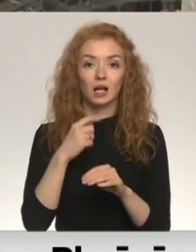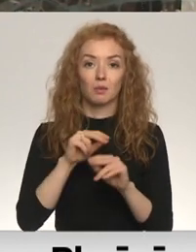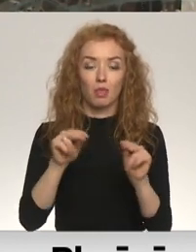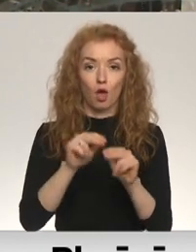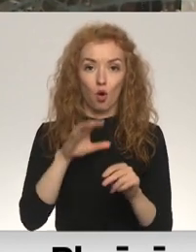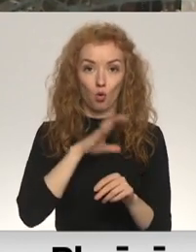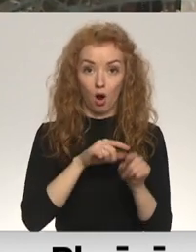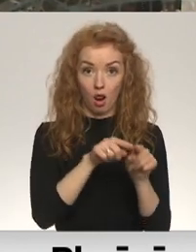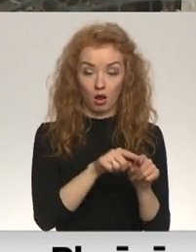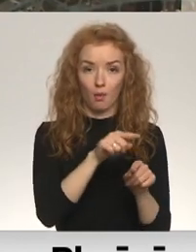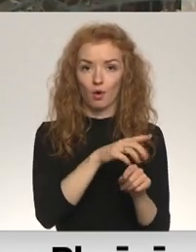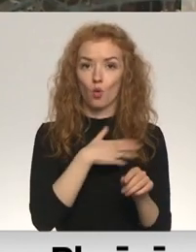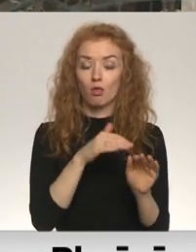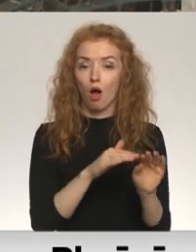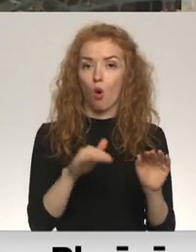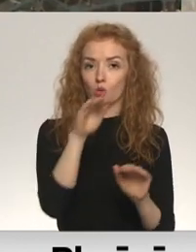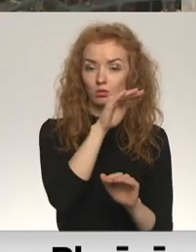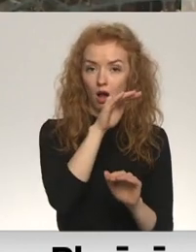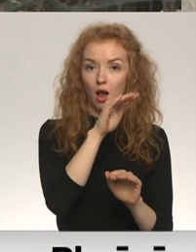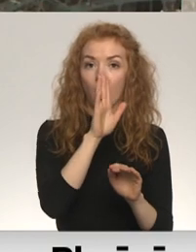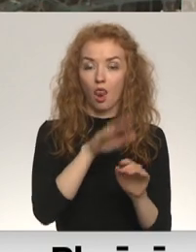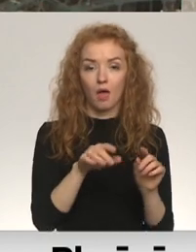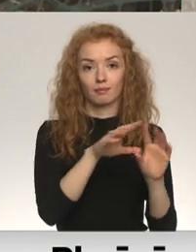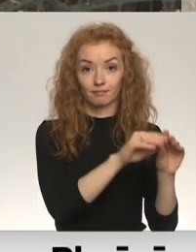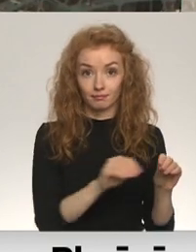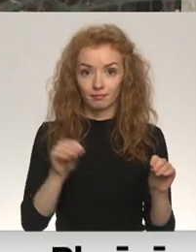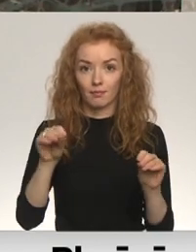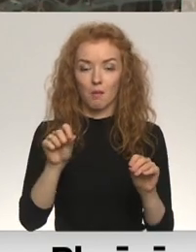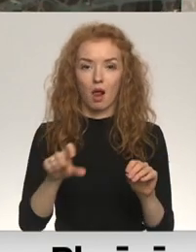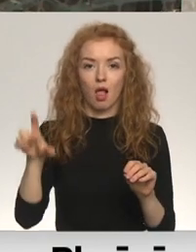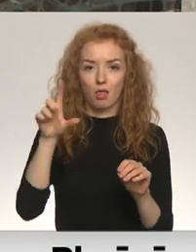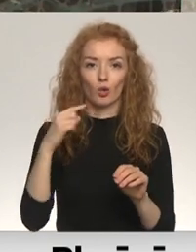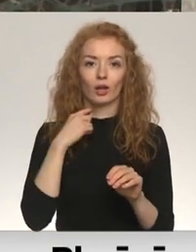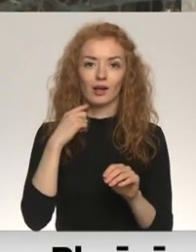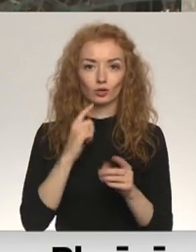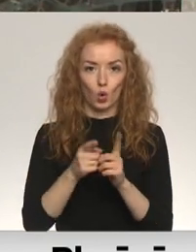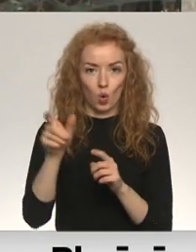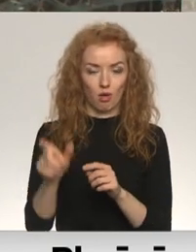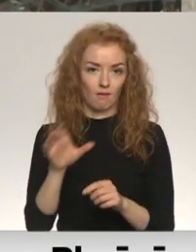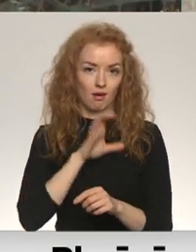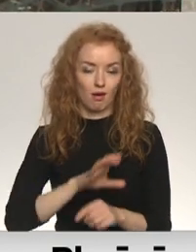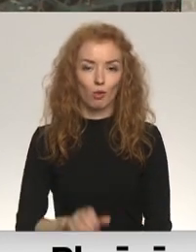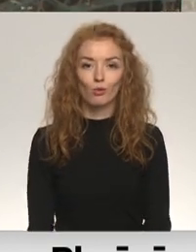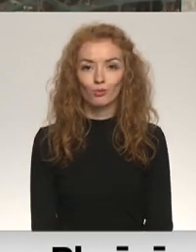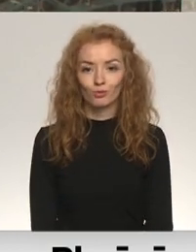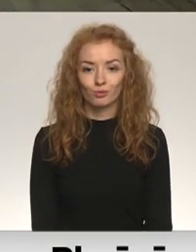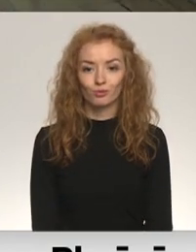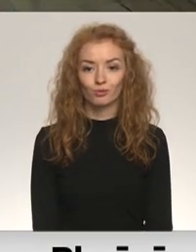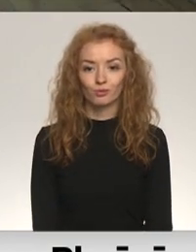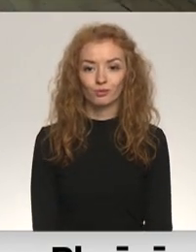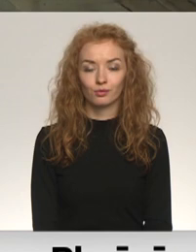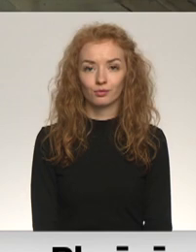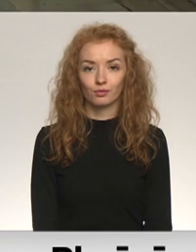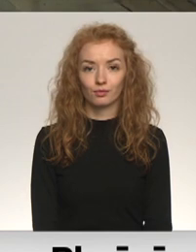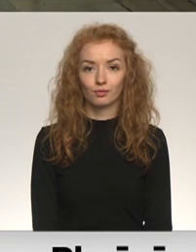pašlaik ir salīdzinoši augstākas, lai palielināta algas galvas pilsētā. Un stāst Vitāna Strate.